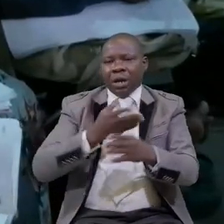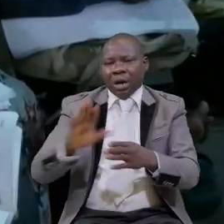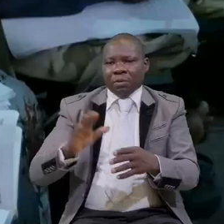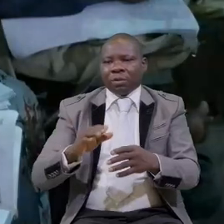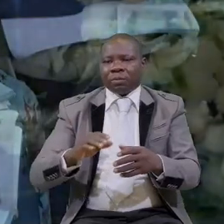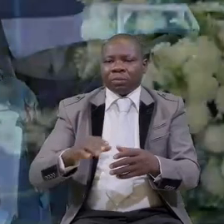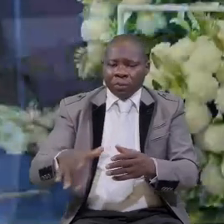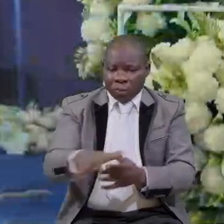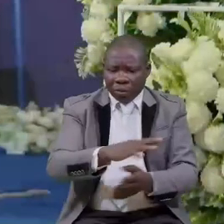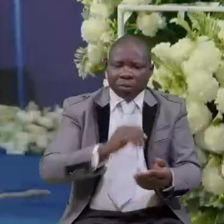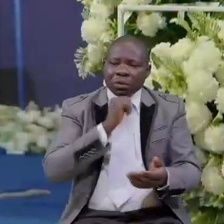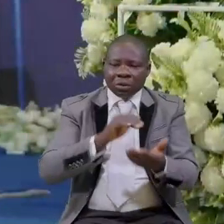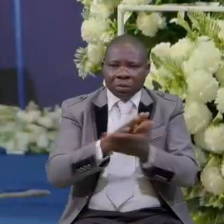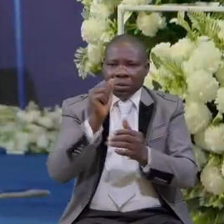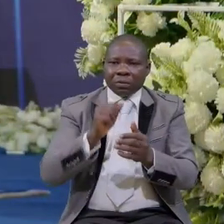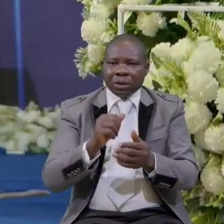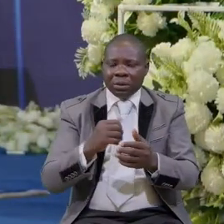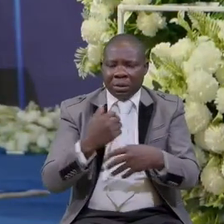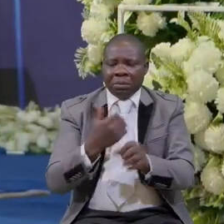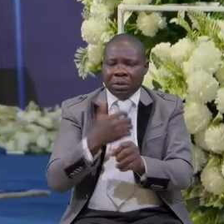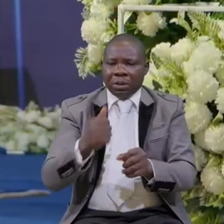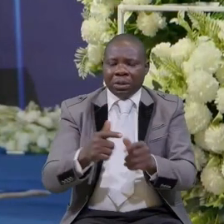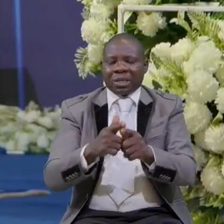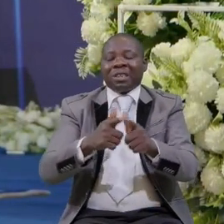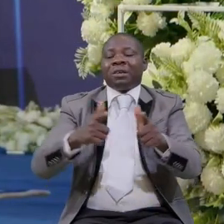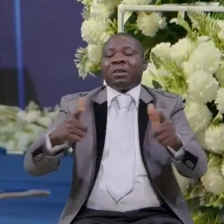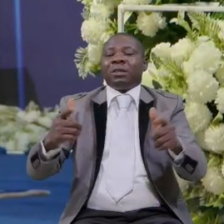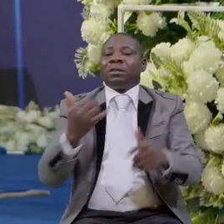Ces incroyants, ils font de grandes erreurs.